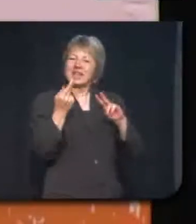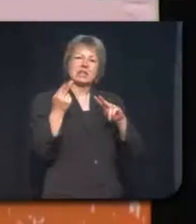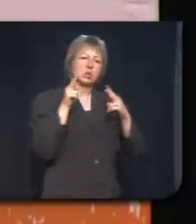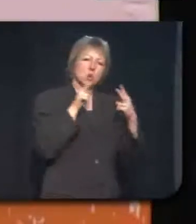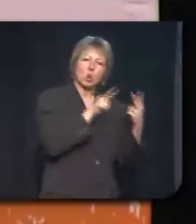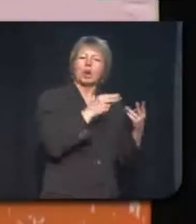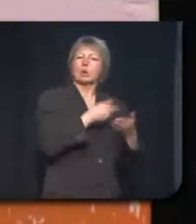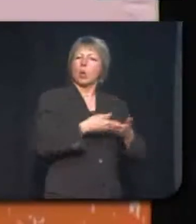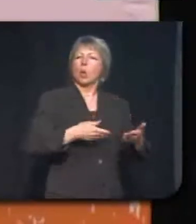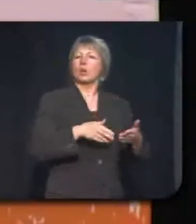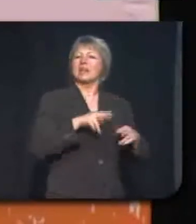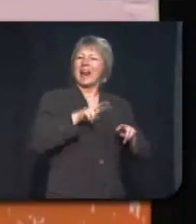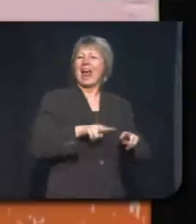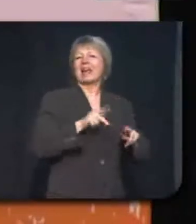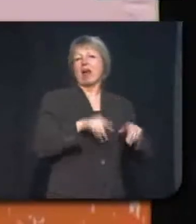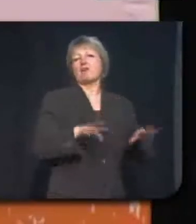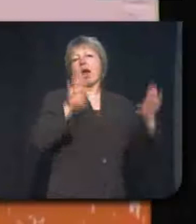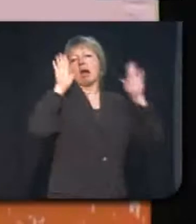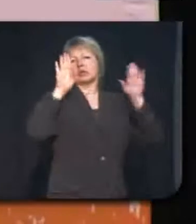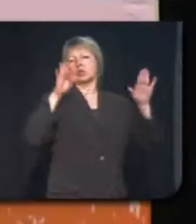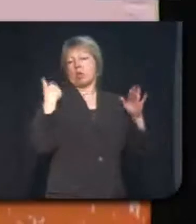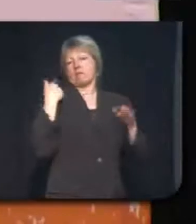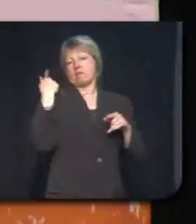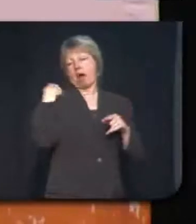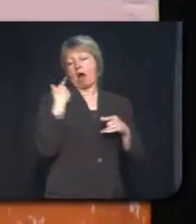so wie es dort früher ursprünglich stand